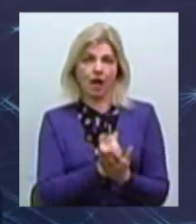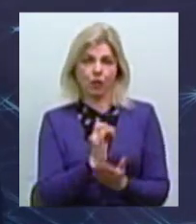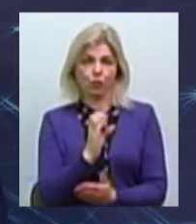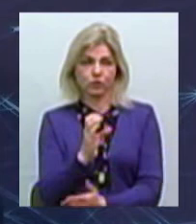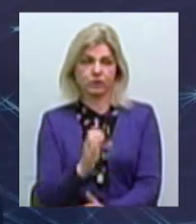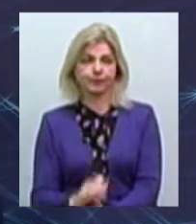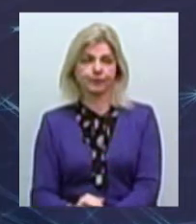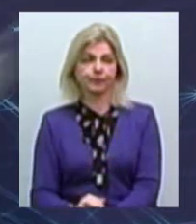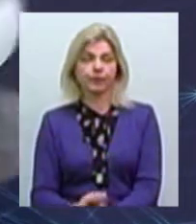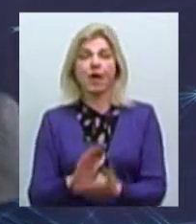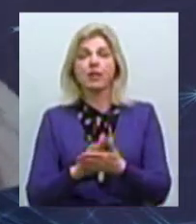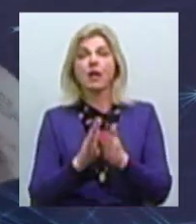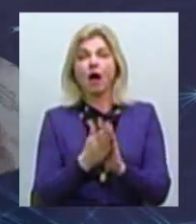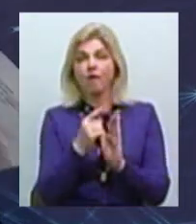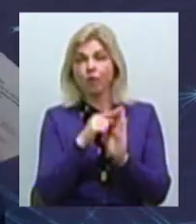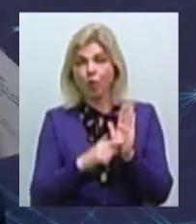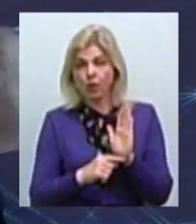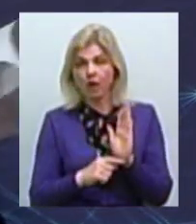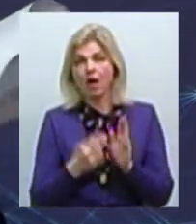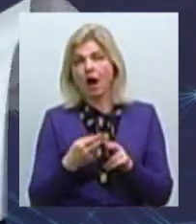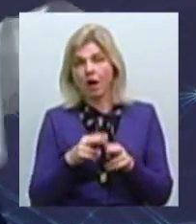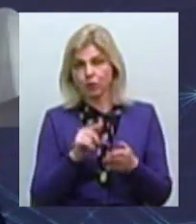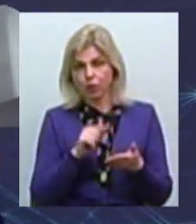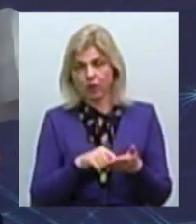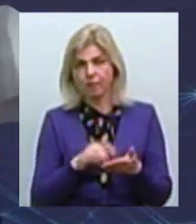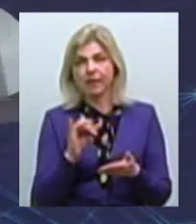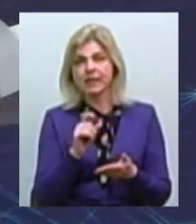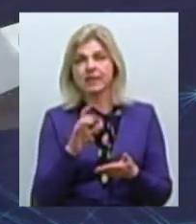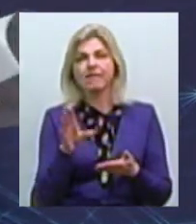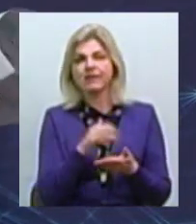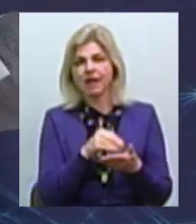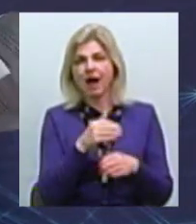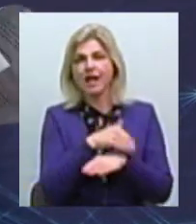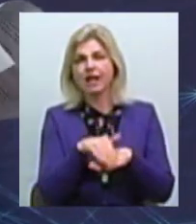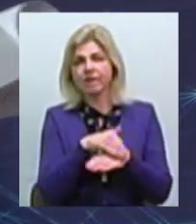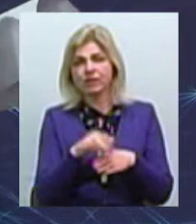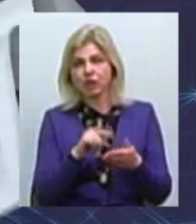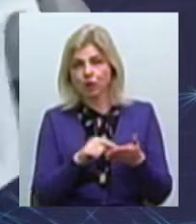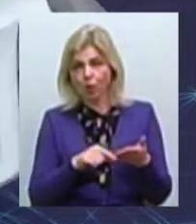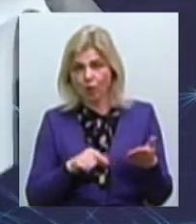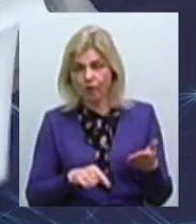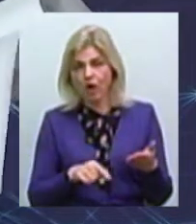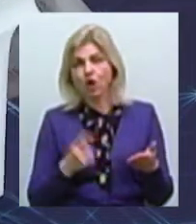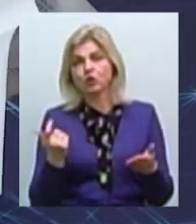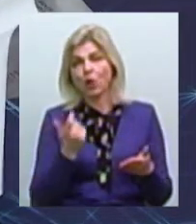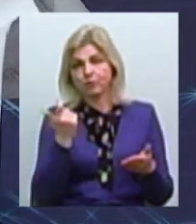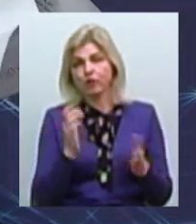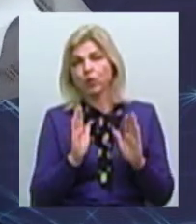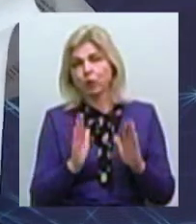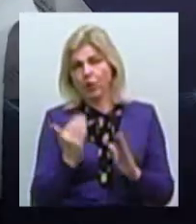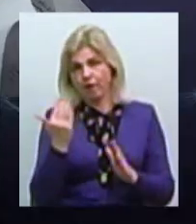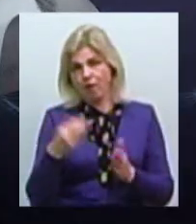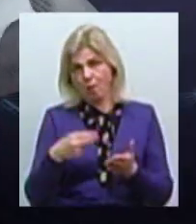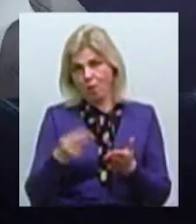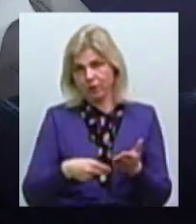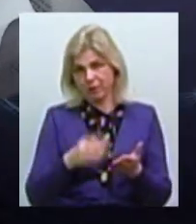договор на котором из всех реквизитов собственника только его подпись корявенько